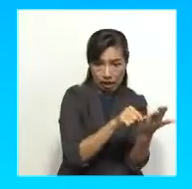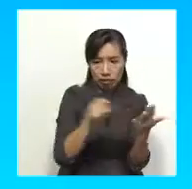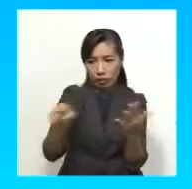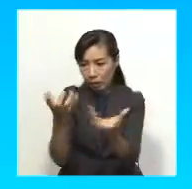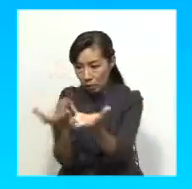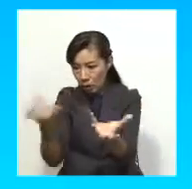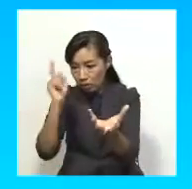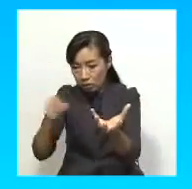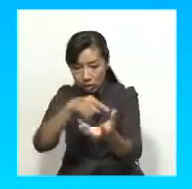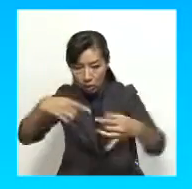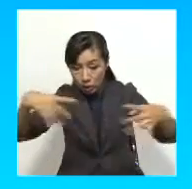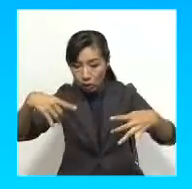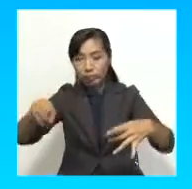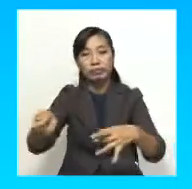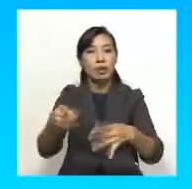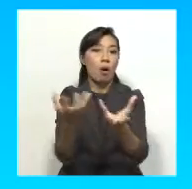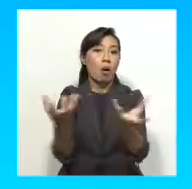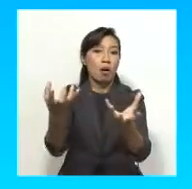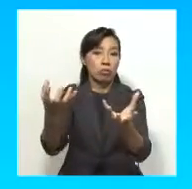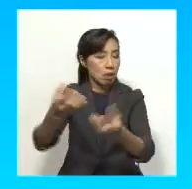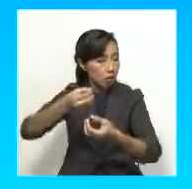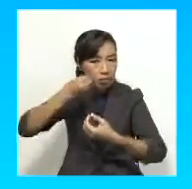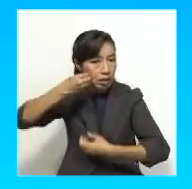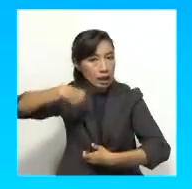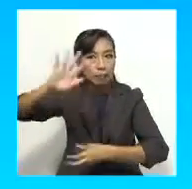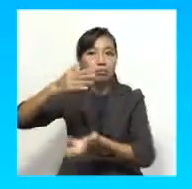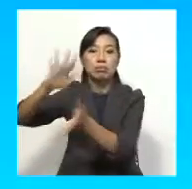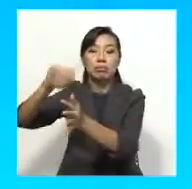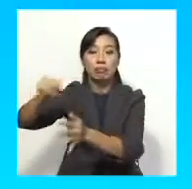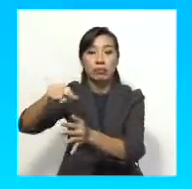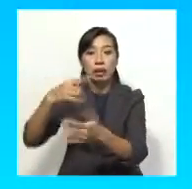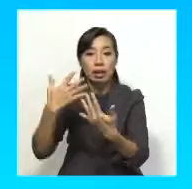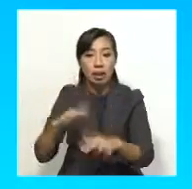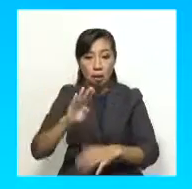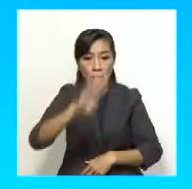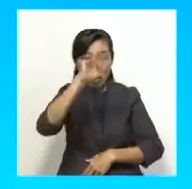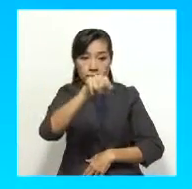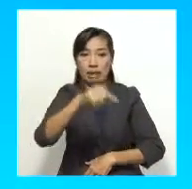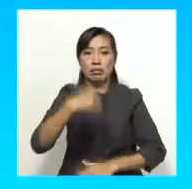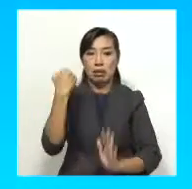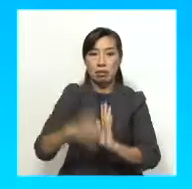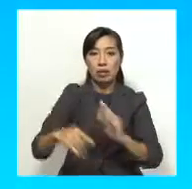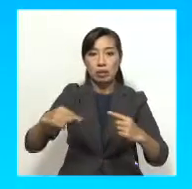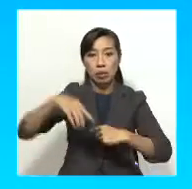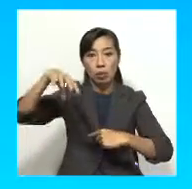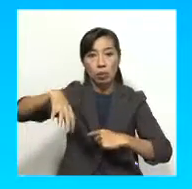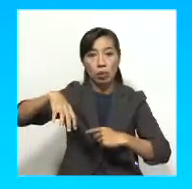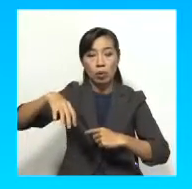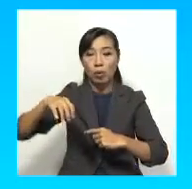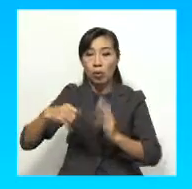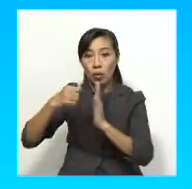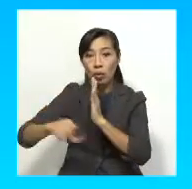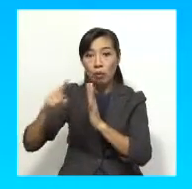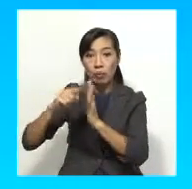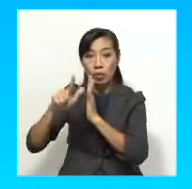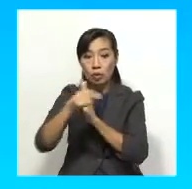าตจะถูกผลักดันออกนอกประเทศและกรณีบริษัทกระทำความผิดทางกรมศุลกากรนะครับจะส่งข้อมูลให้กรมโรงงานอุตสาหก